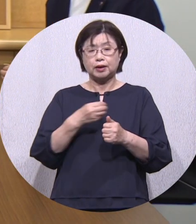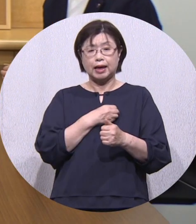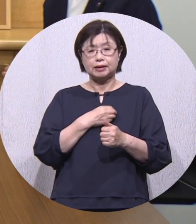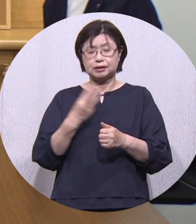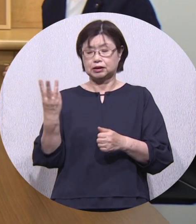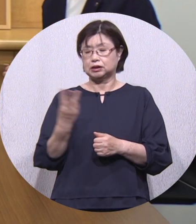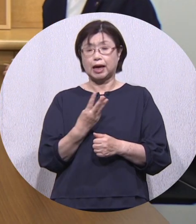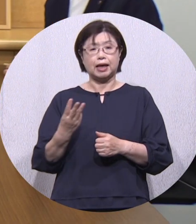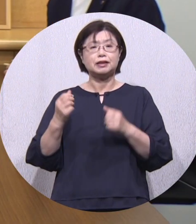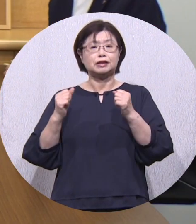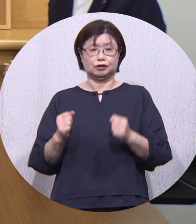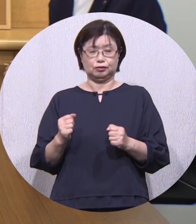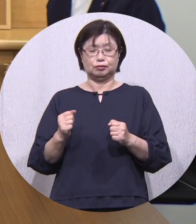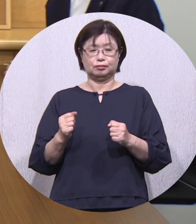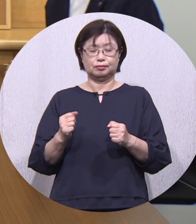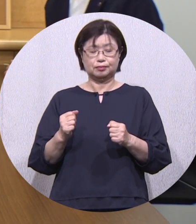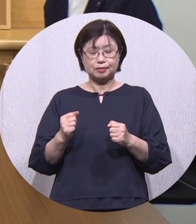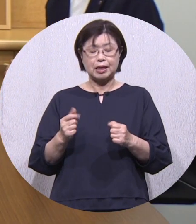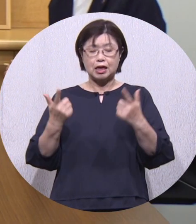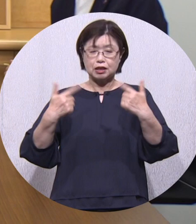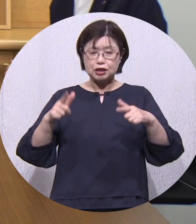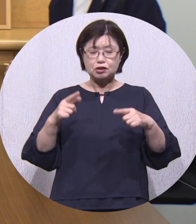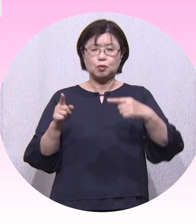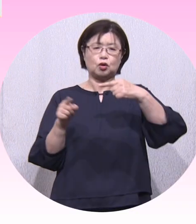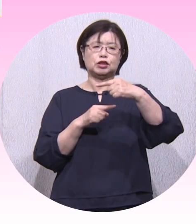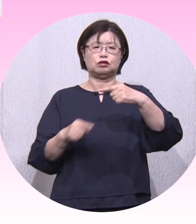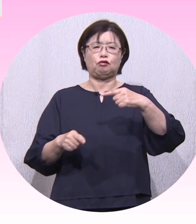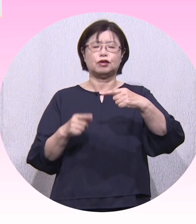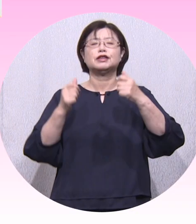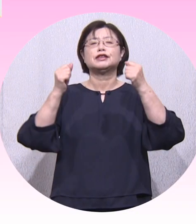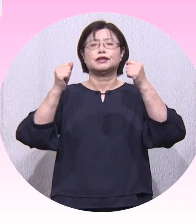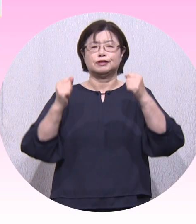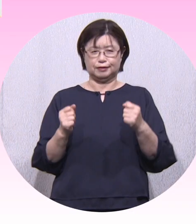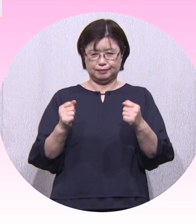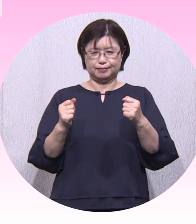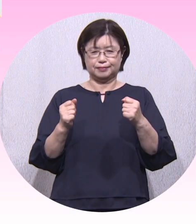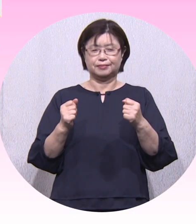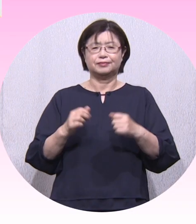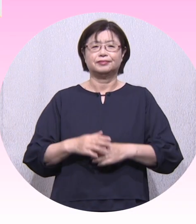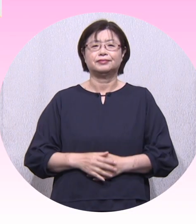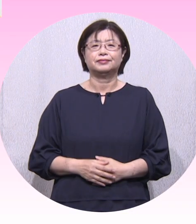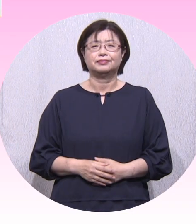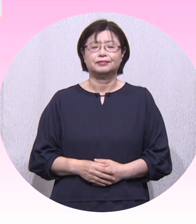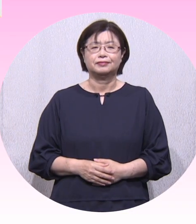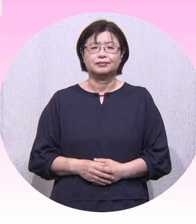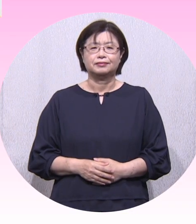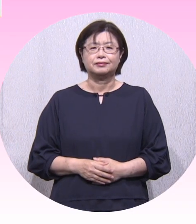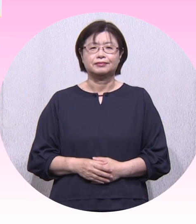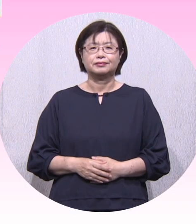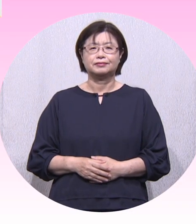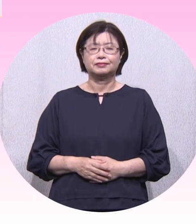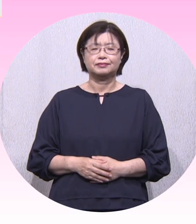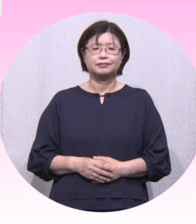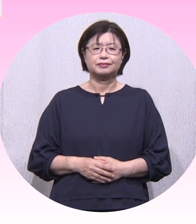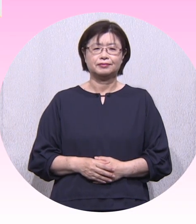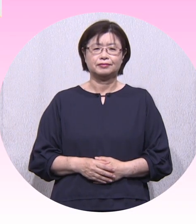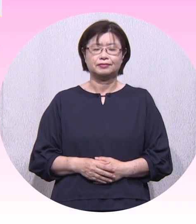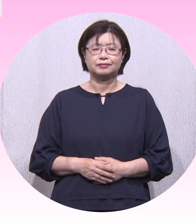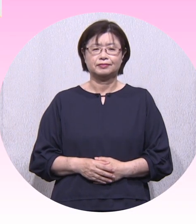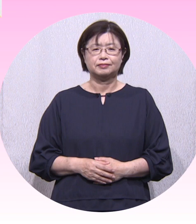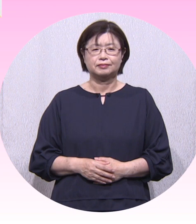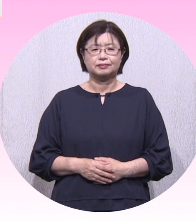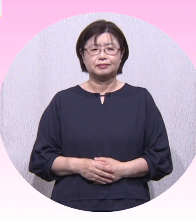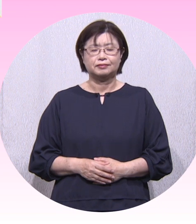ーターと呼ばれる相談員が常に常駐しておりまして、3人いるんですけど、どなたか1人、誰か1人はいつでもいるよという施設